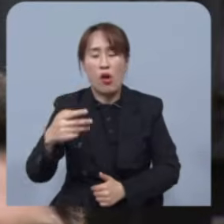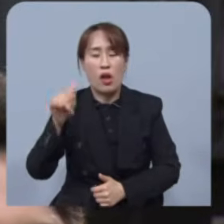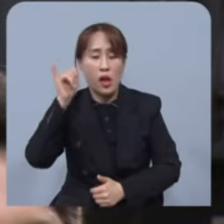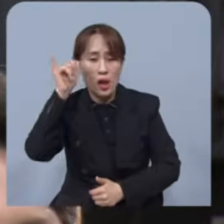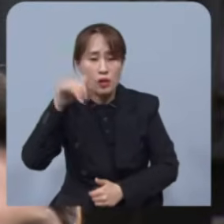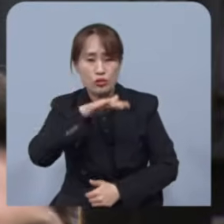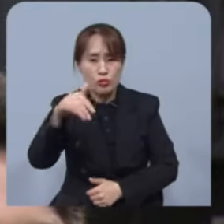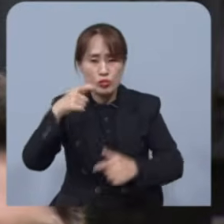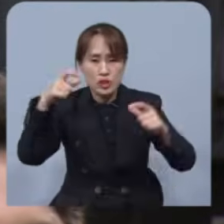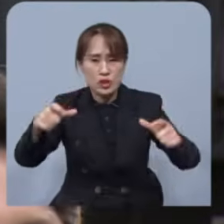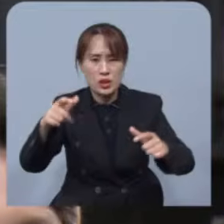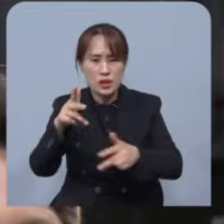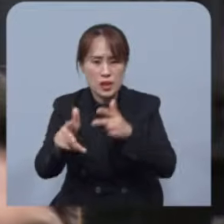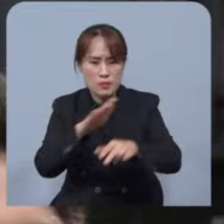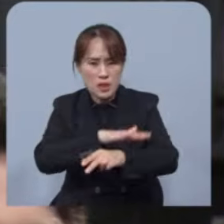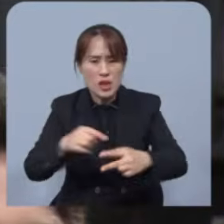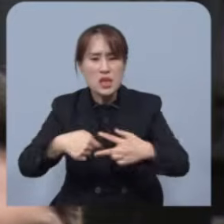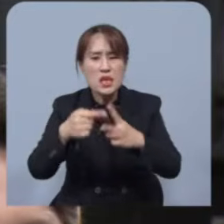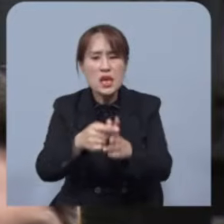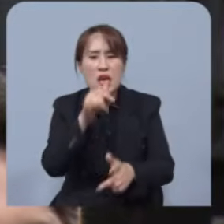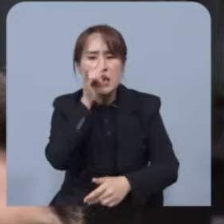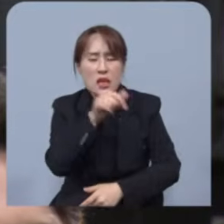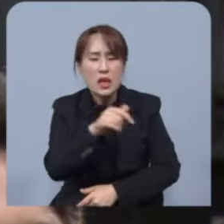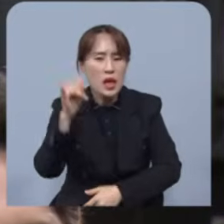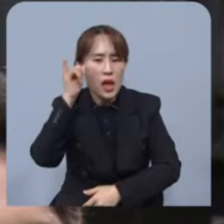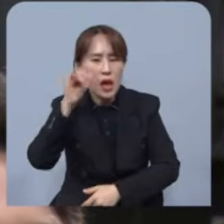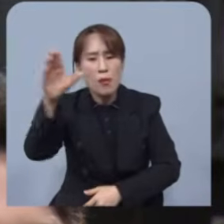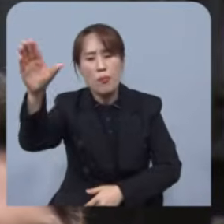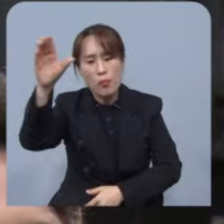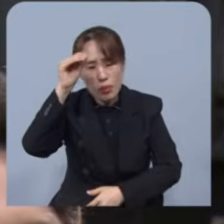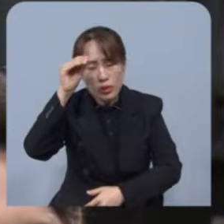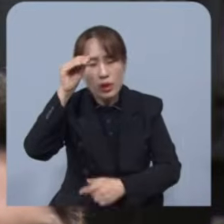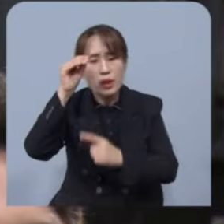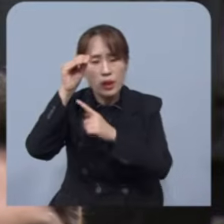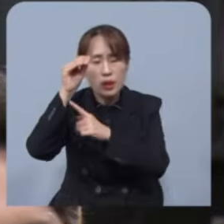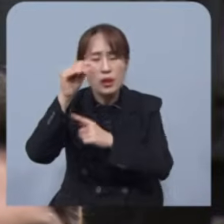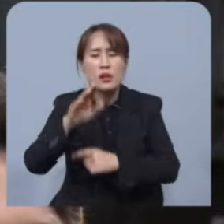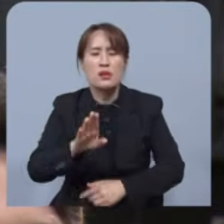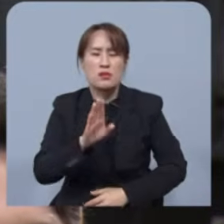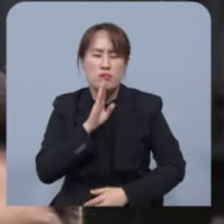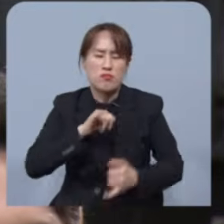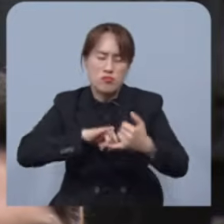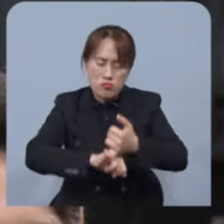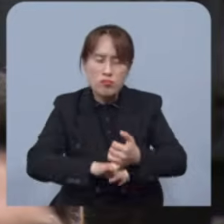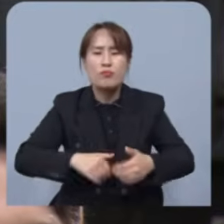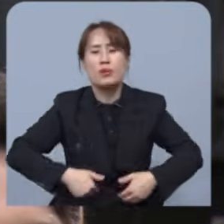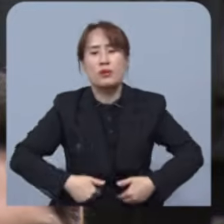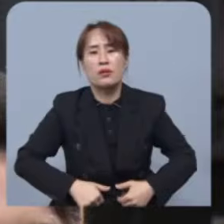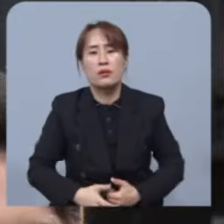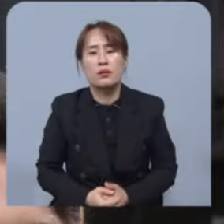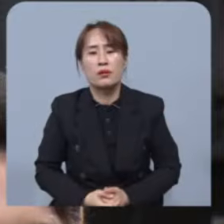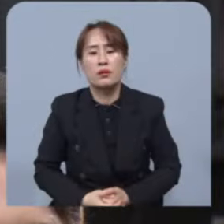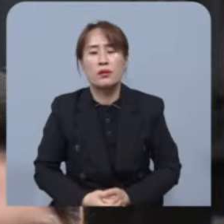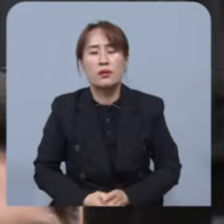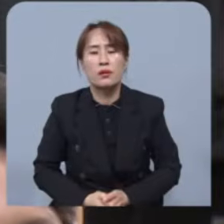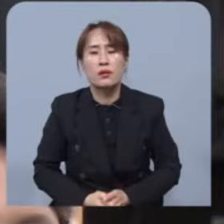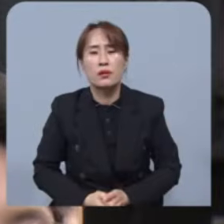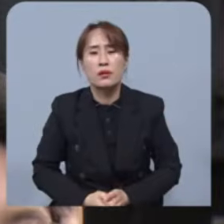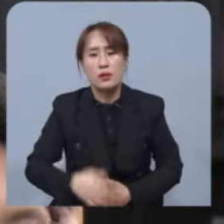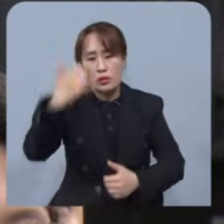정말 저희 충북의 전략 산업을 잘 이해하고 있는 AI 모델이 정말 절실한 때입니다. 이때는